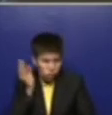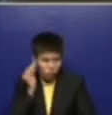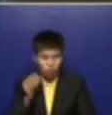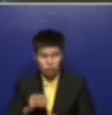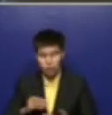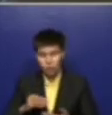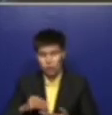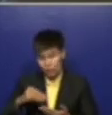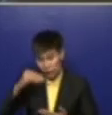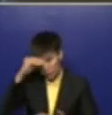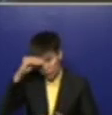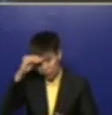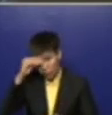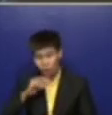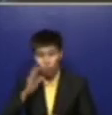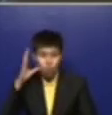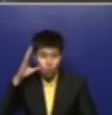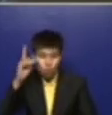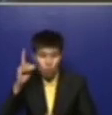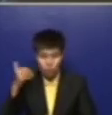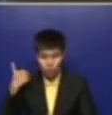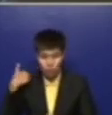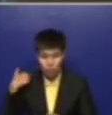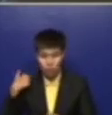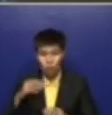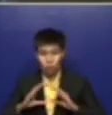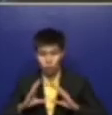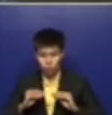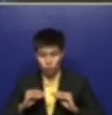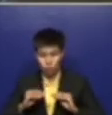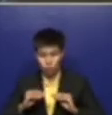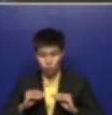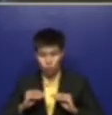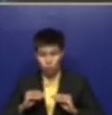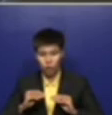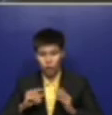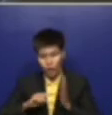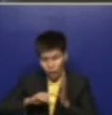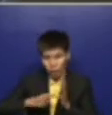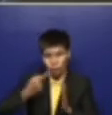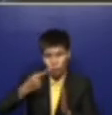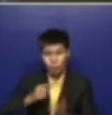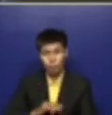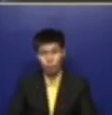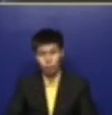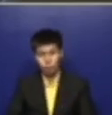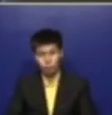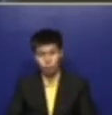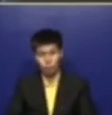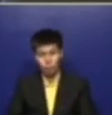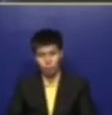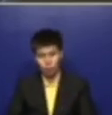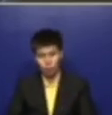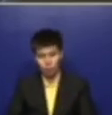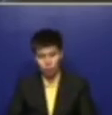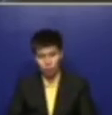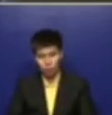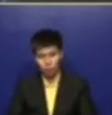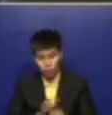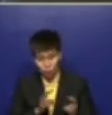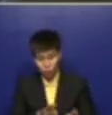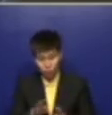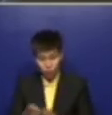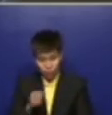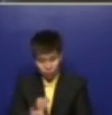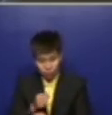ซึ่งทราบว่าพรุ่งนี้จะมีการประชุมนัดแรกซึ่งการดำเนินการก็คงจะ